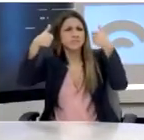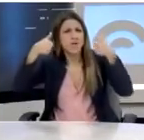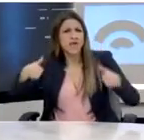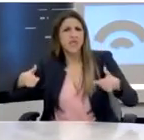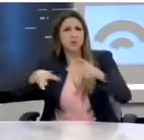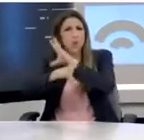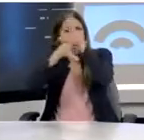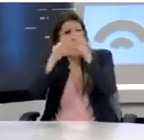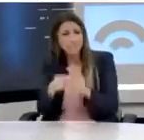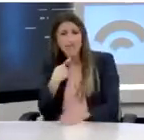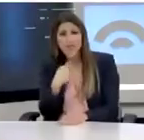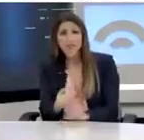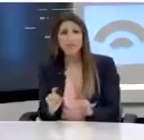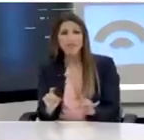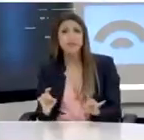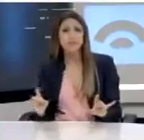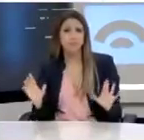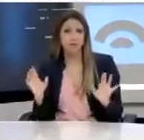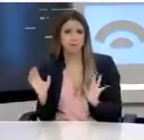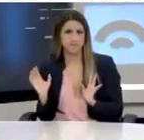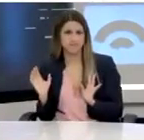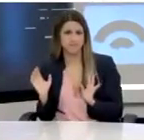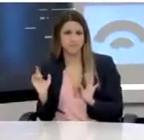των βουλευτών του Ελληνικού Κοινοβουλίου.